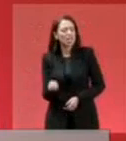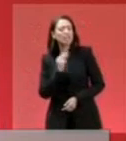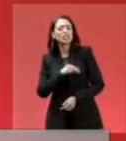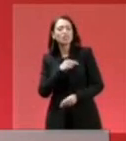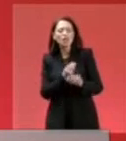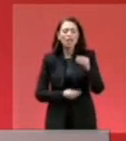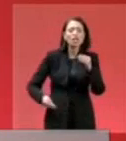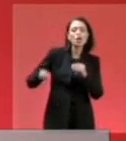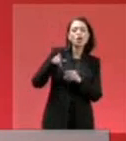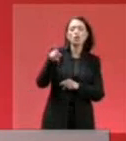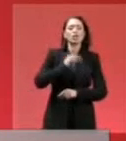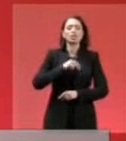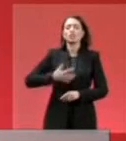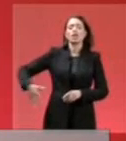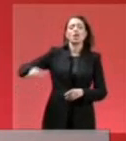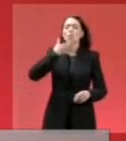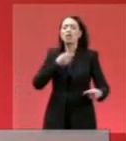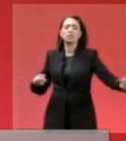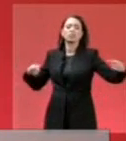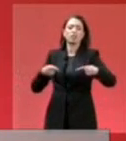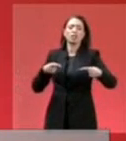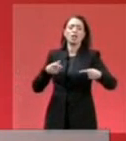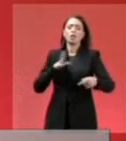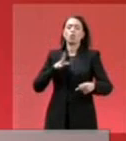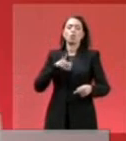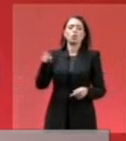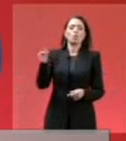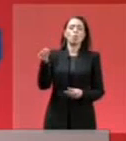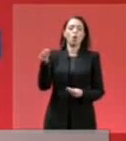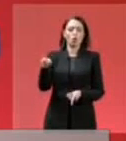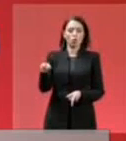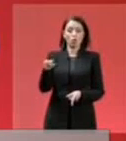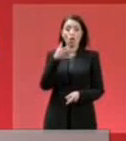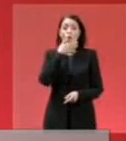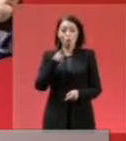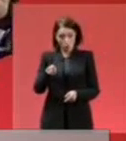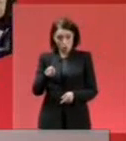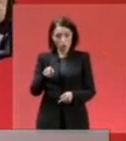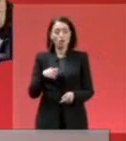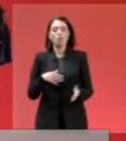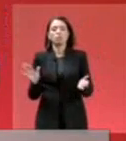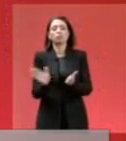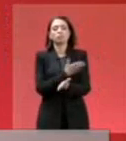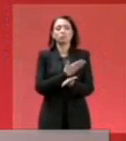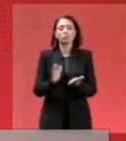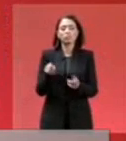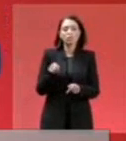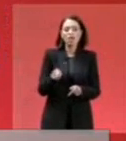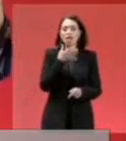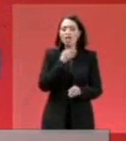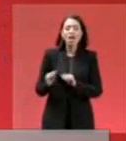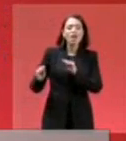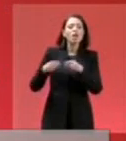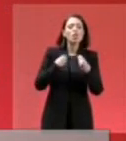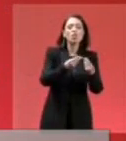τρόπο τα συμφέροντα των λίγων ενάντια στα συμφέροντα των πολλών, καταργώντας το οκτάωρο, θεσπίζοντας